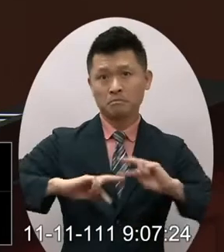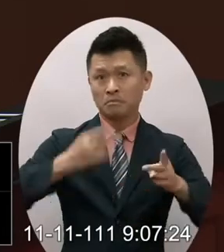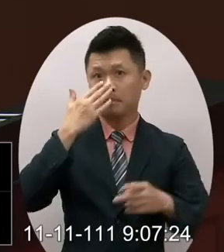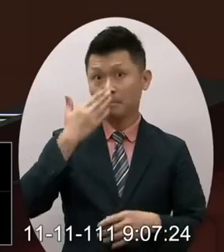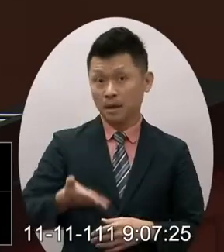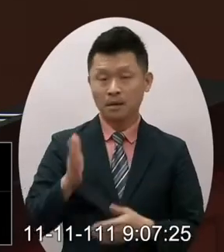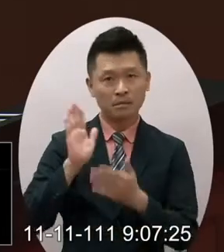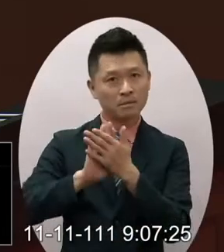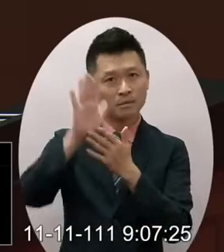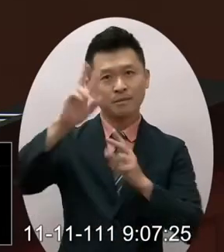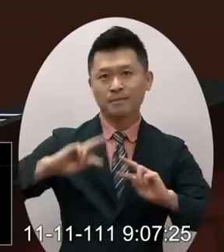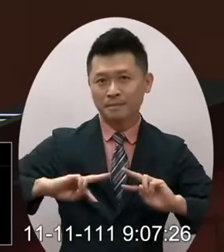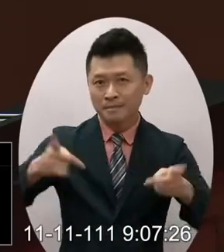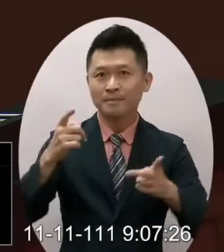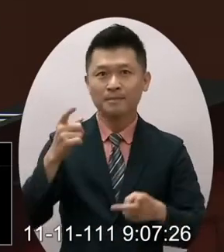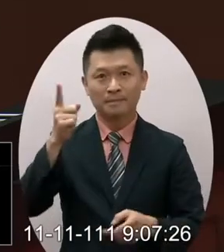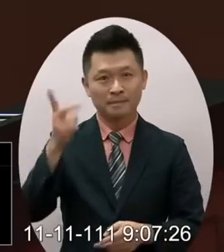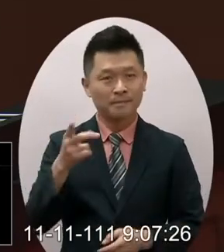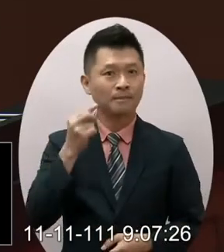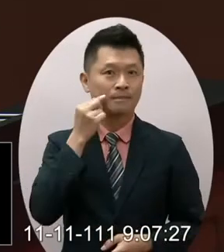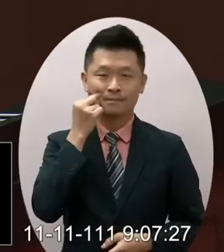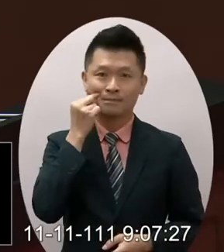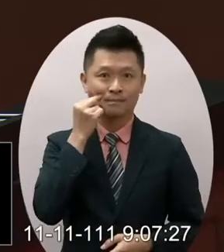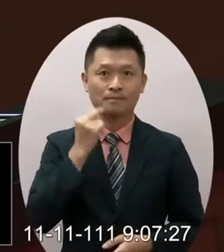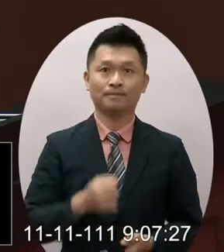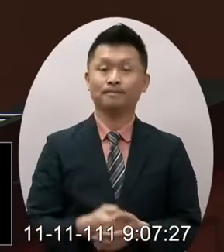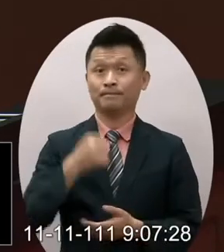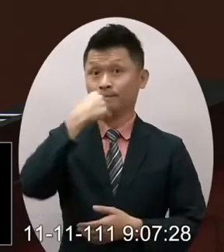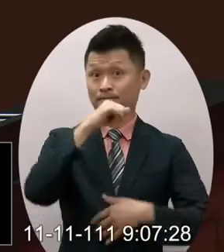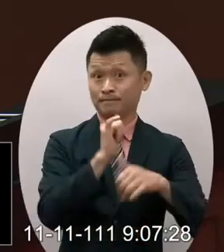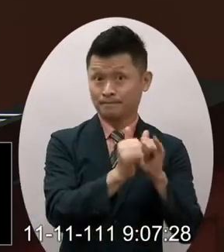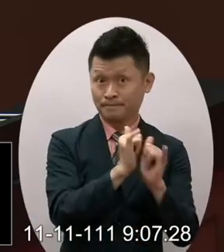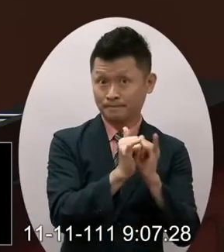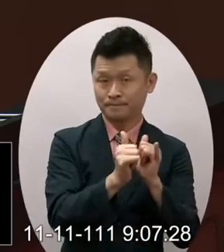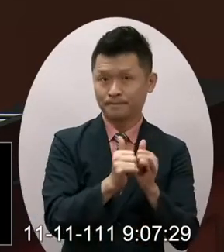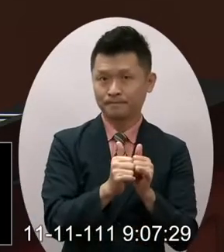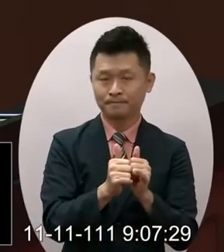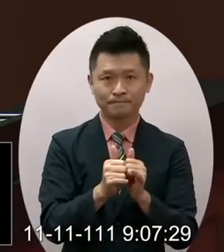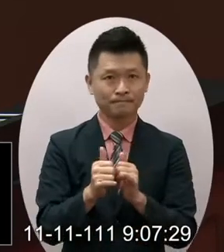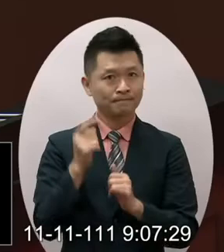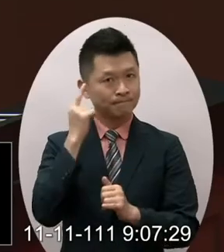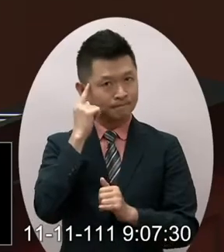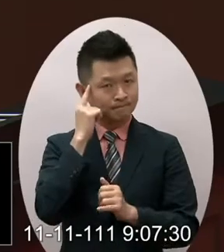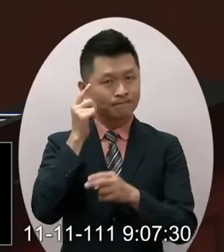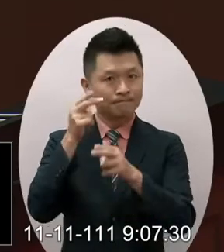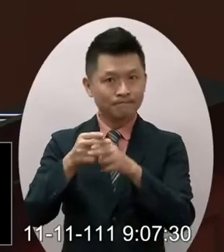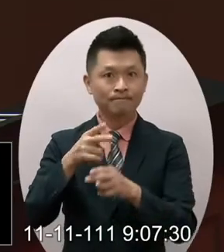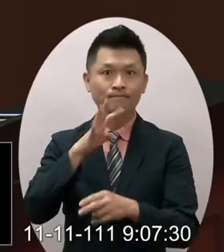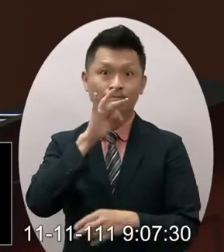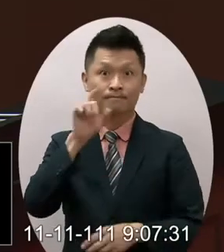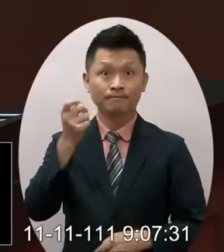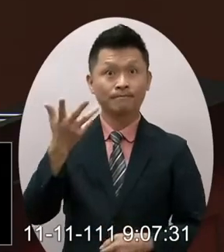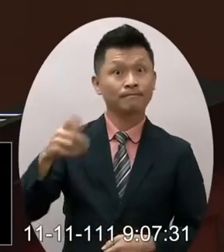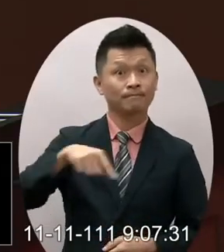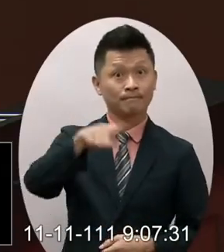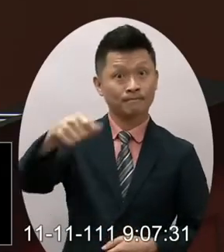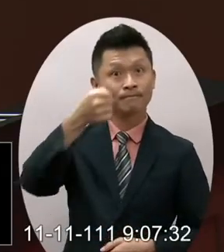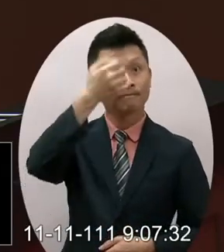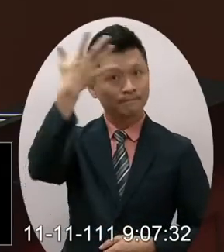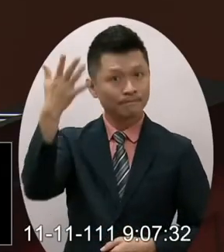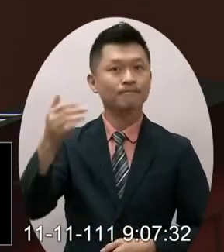未来机会很难再来。其实台湾社会是选择相信18岁年轻人的，才